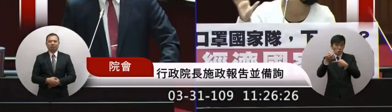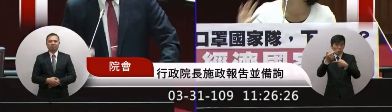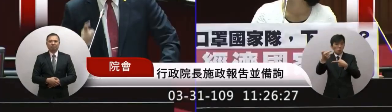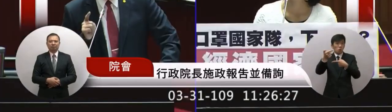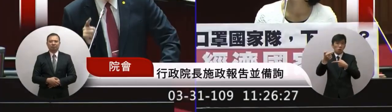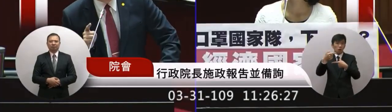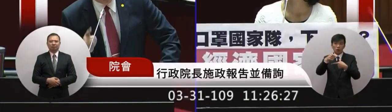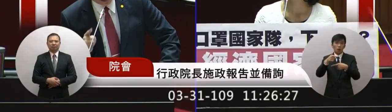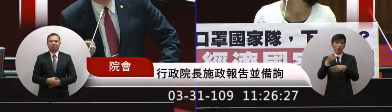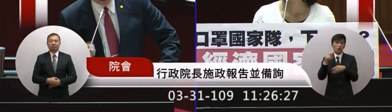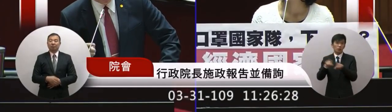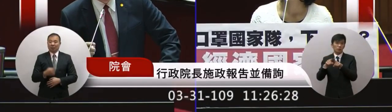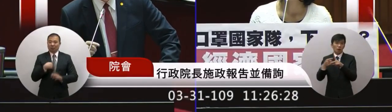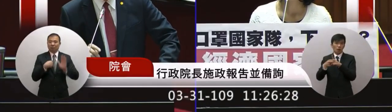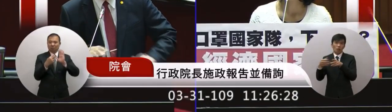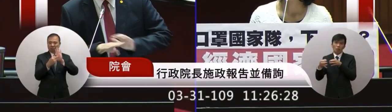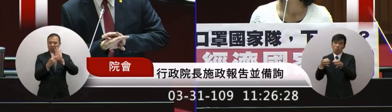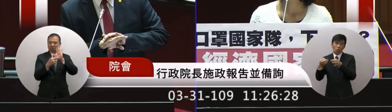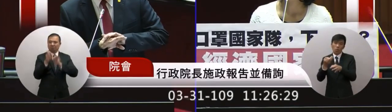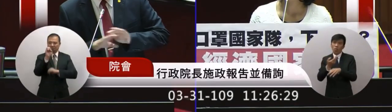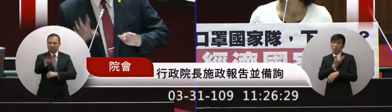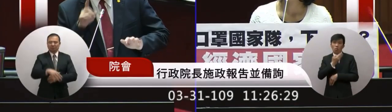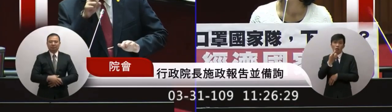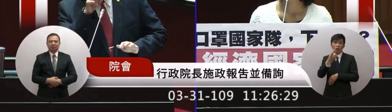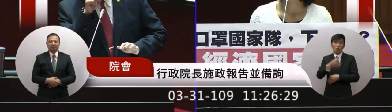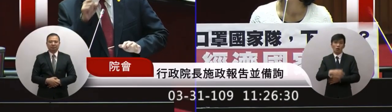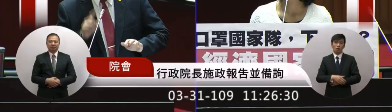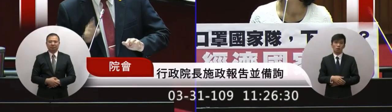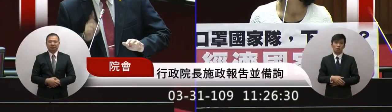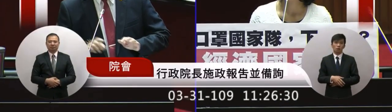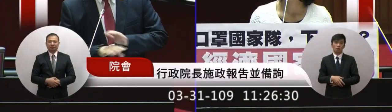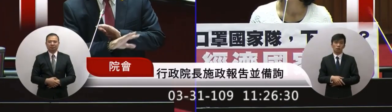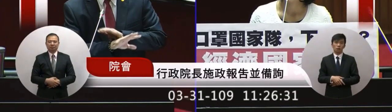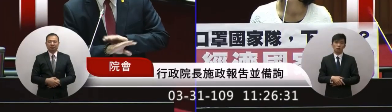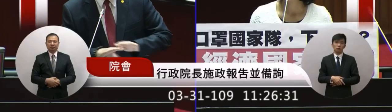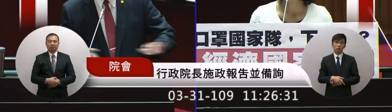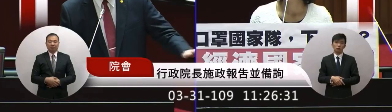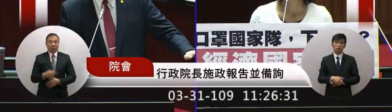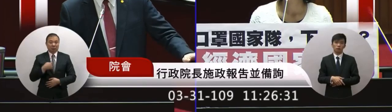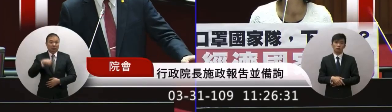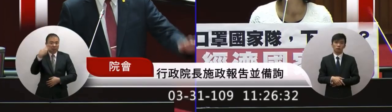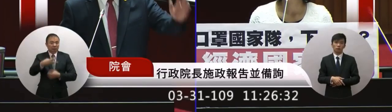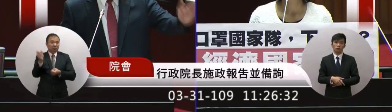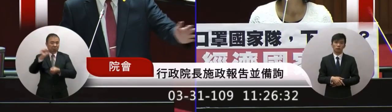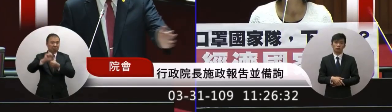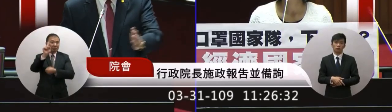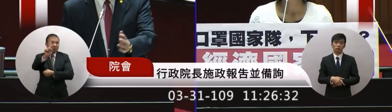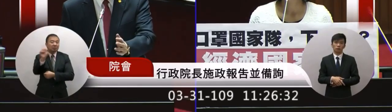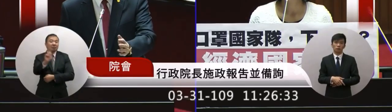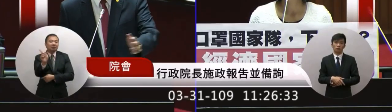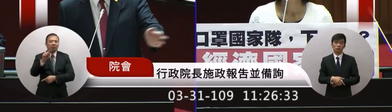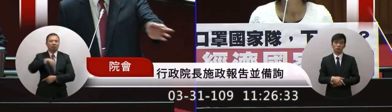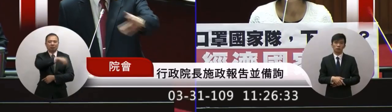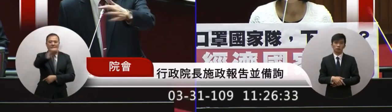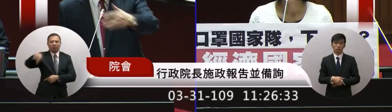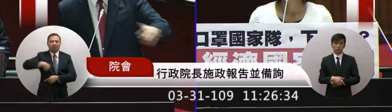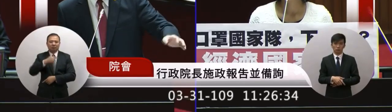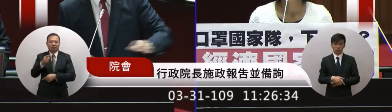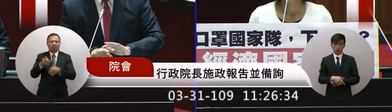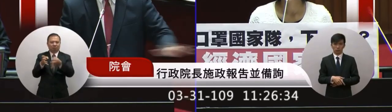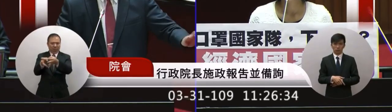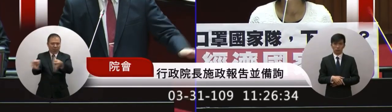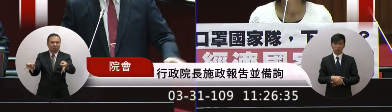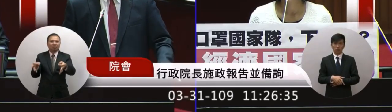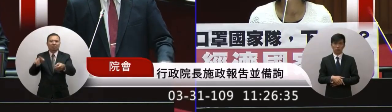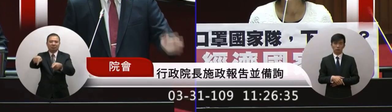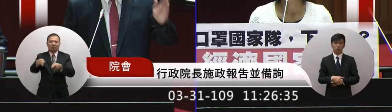小吃是袂堪的。 我甲委员报告，我即卖还。我们个电脑开放一个平台哦，大家拢来登记，平台